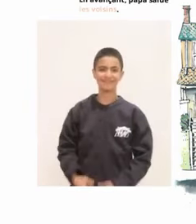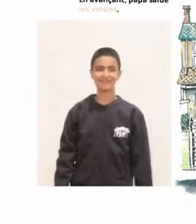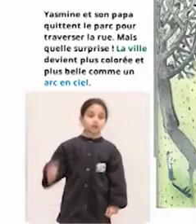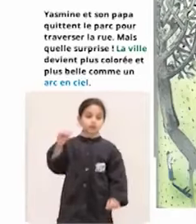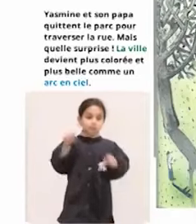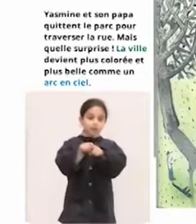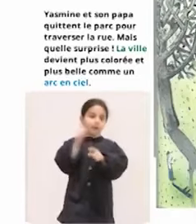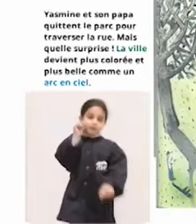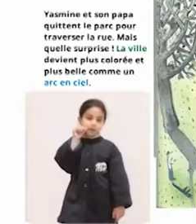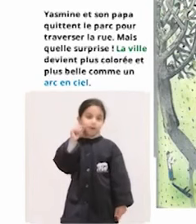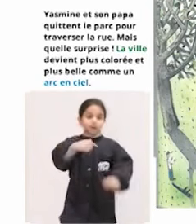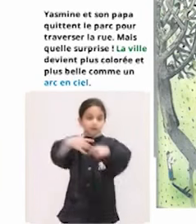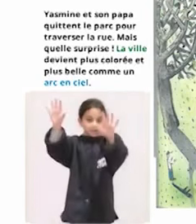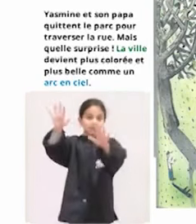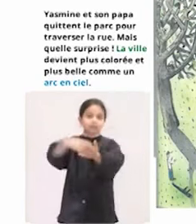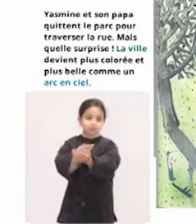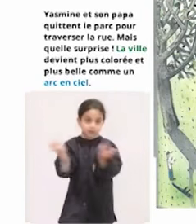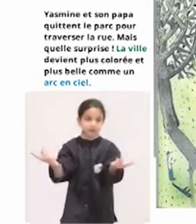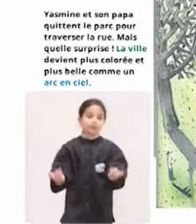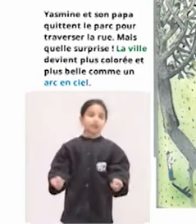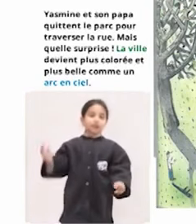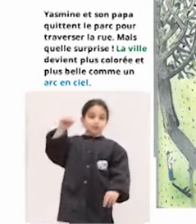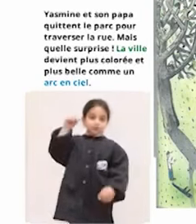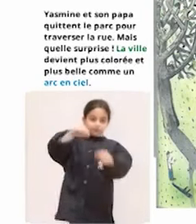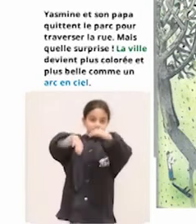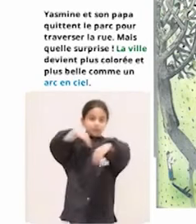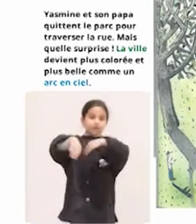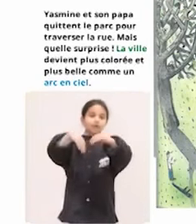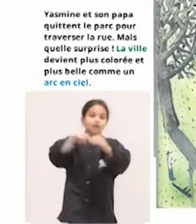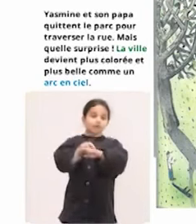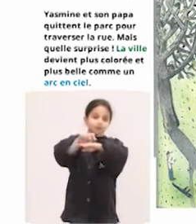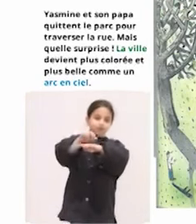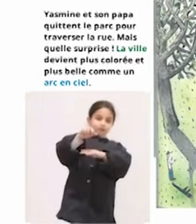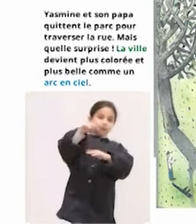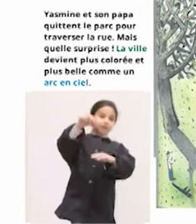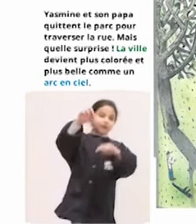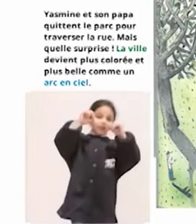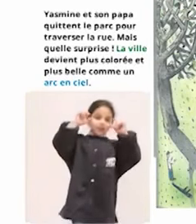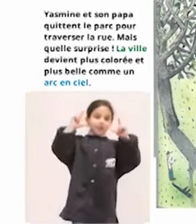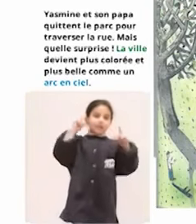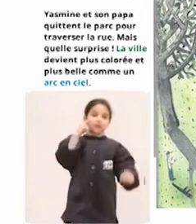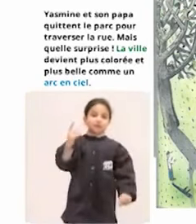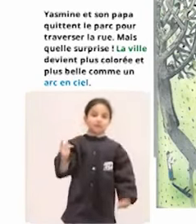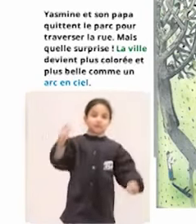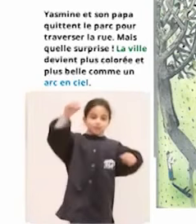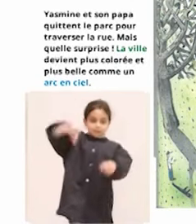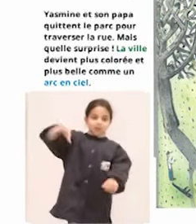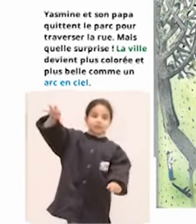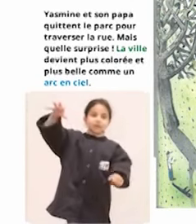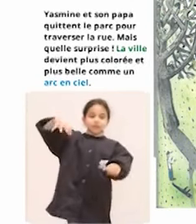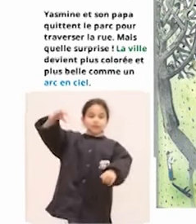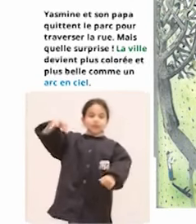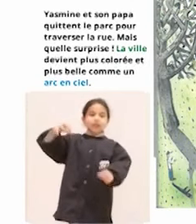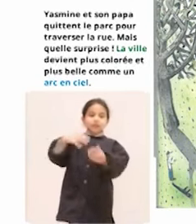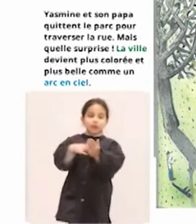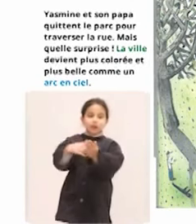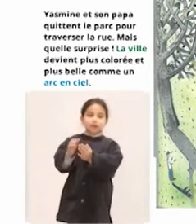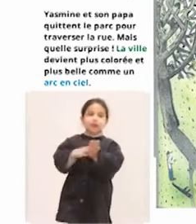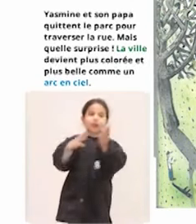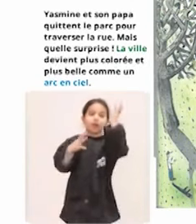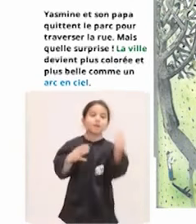voisins. Yasmine et son papa quittent le parc pour traverser la rue. Mais quelle surprise, la ville devient